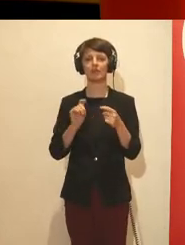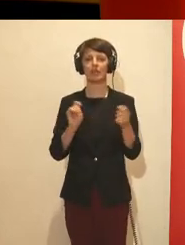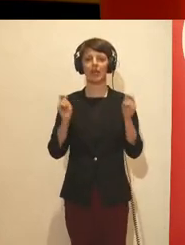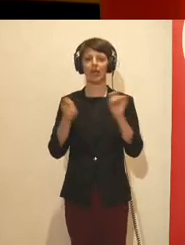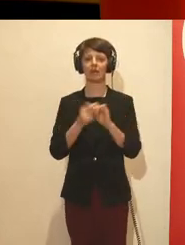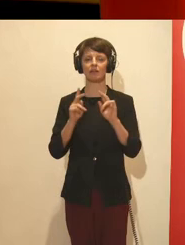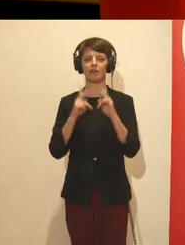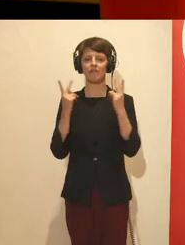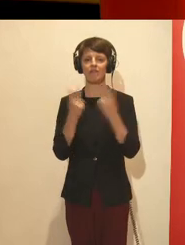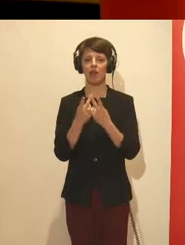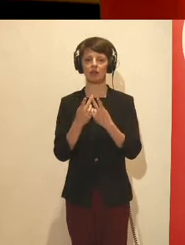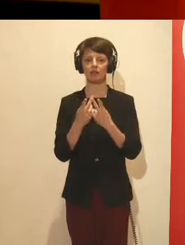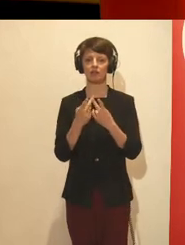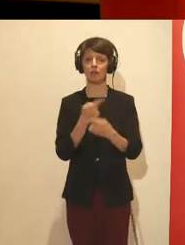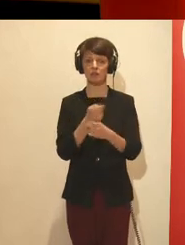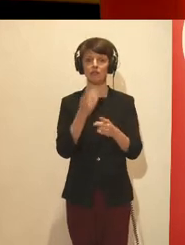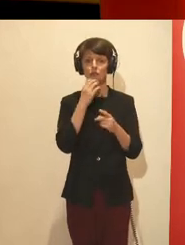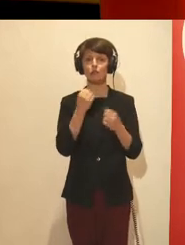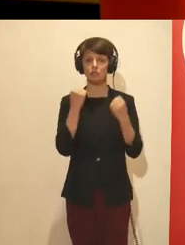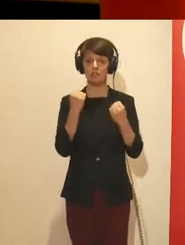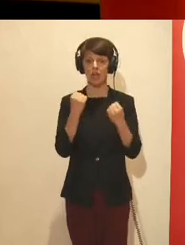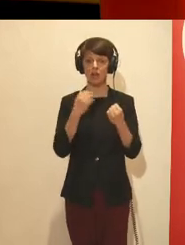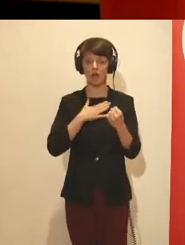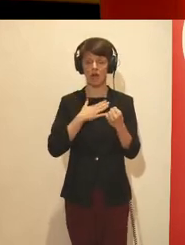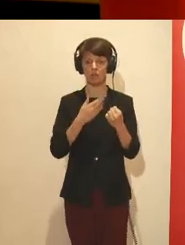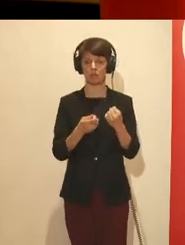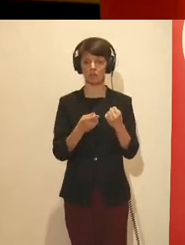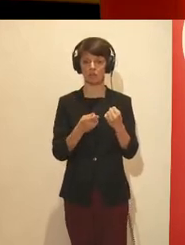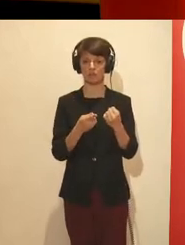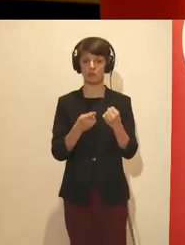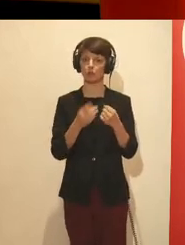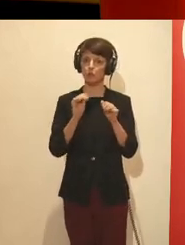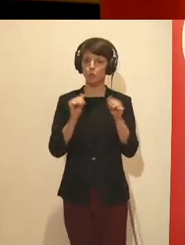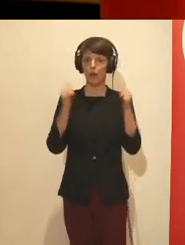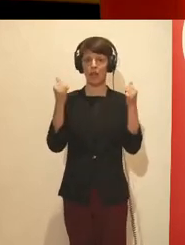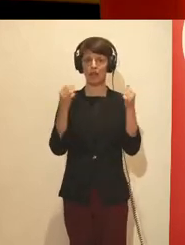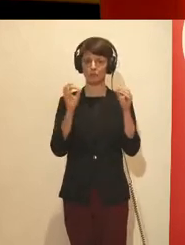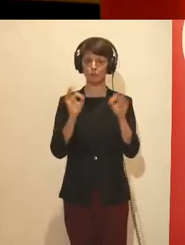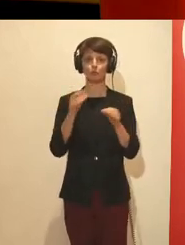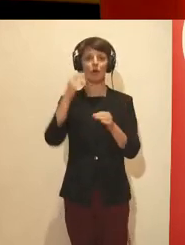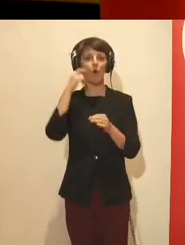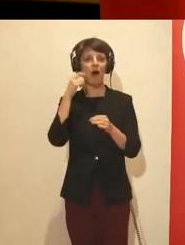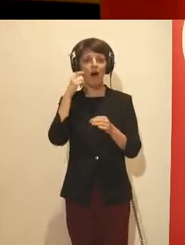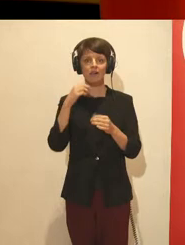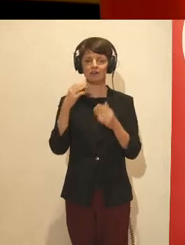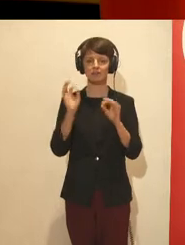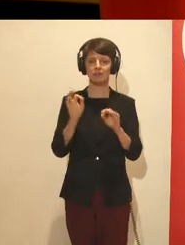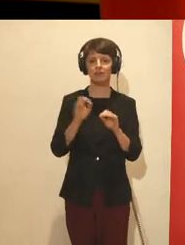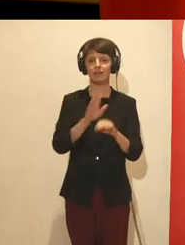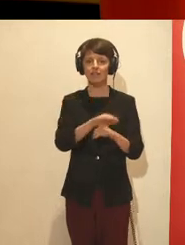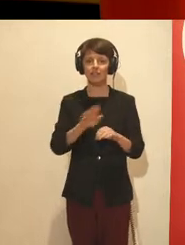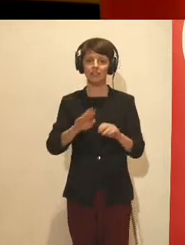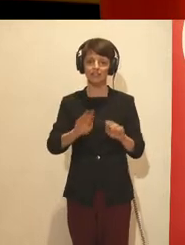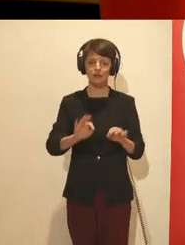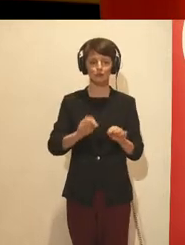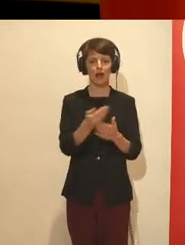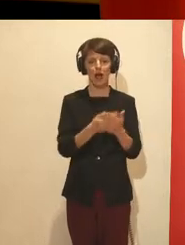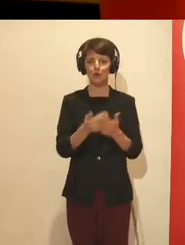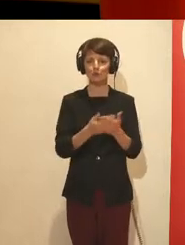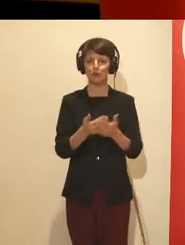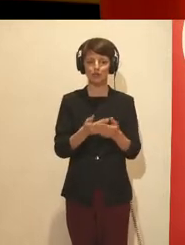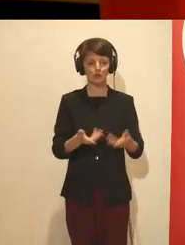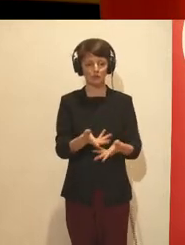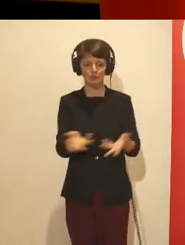in der sie aber doch sicherheit haben möchten überleben zu können alt werden zu können ihre kinder eine gute ausbildung